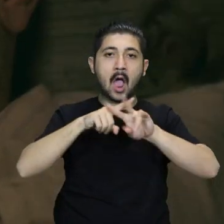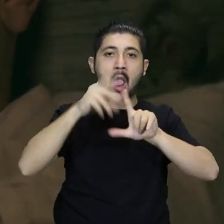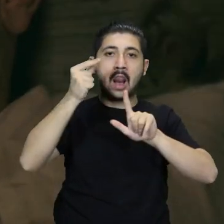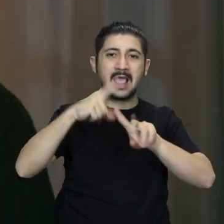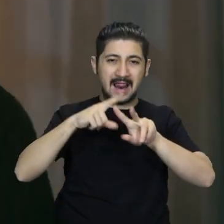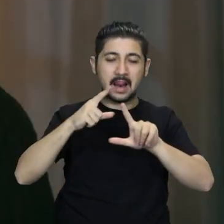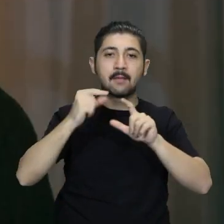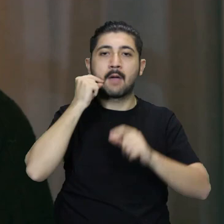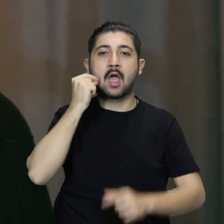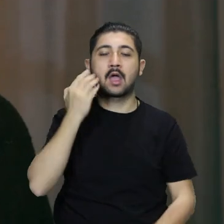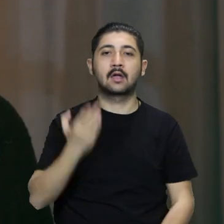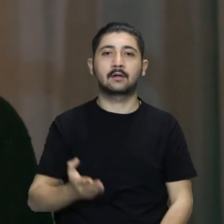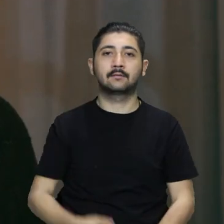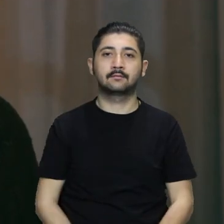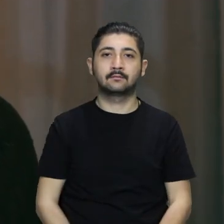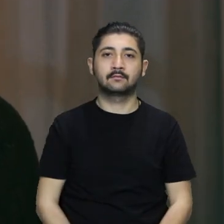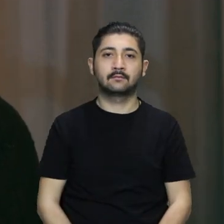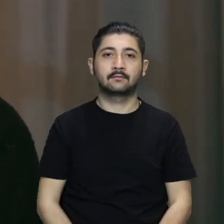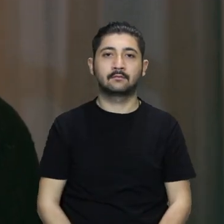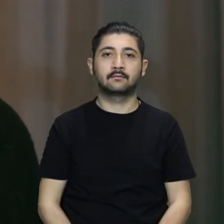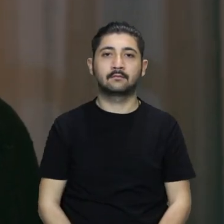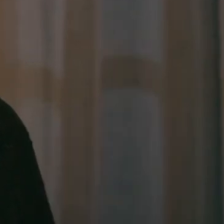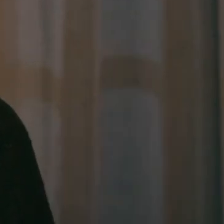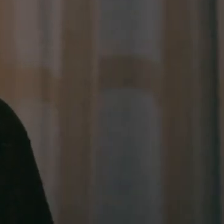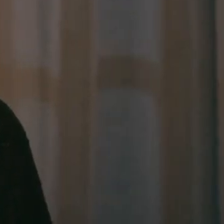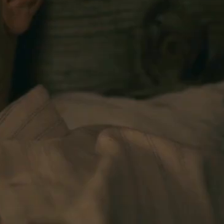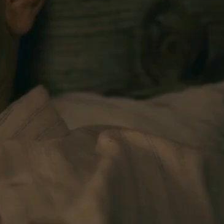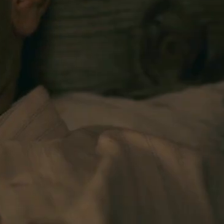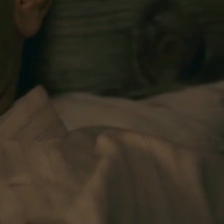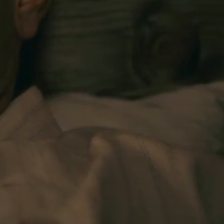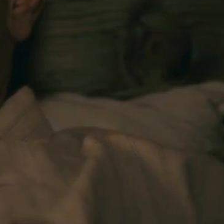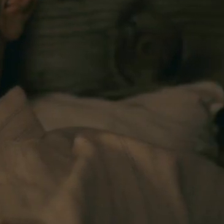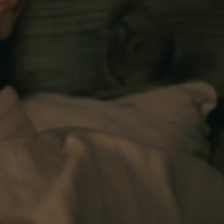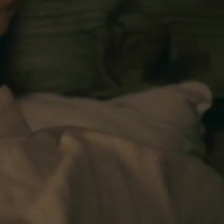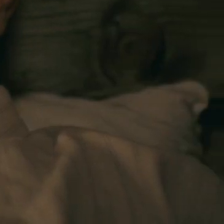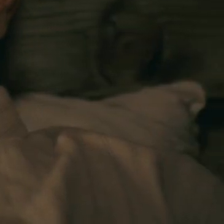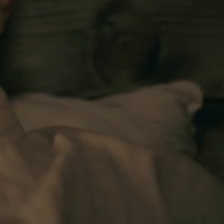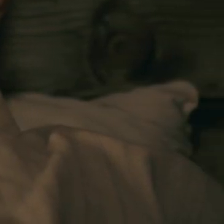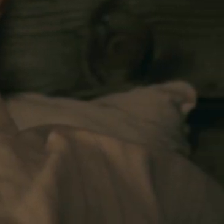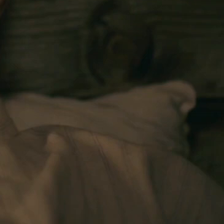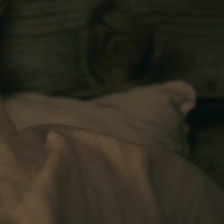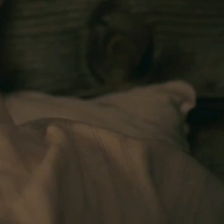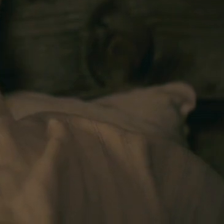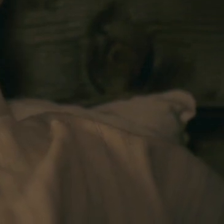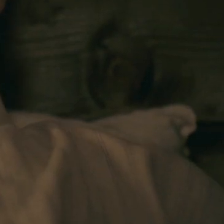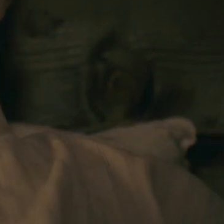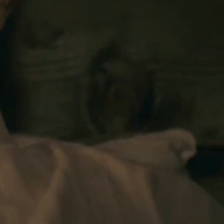Hüsrev düşünceli ifadesiyle Adem'e şöyle bir baktı. Şefik'in yüzü kan ter içinde acıyla kıvranıyor.